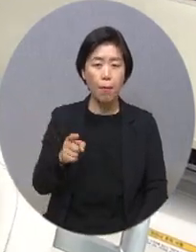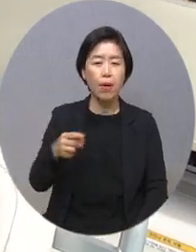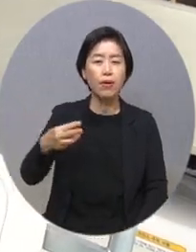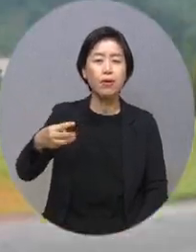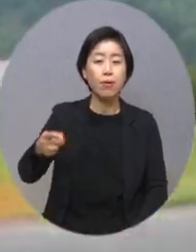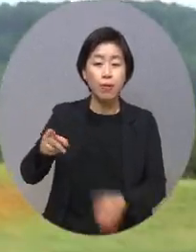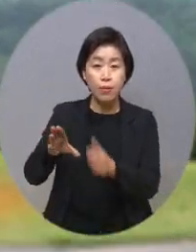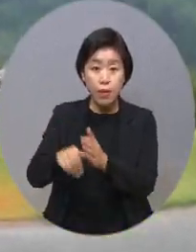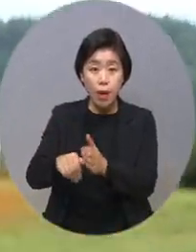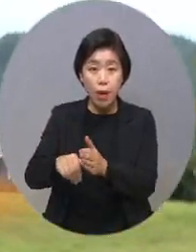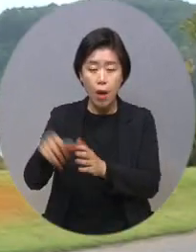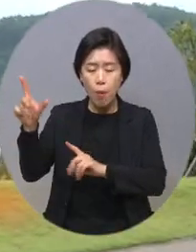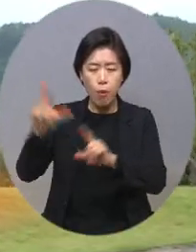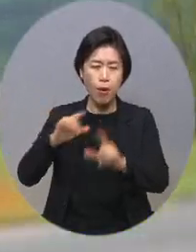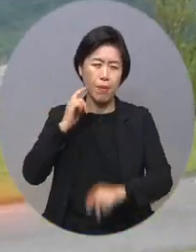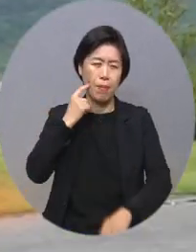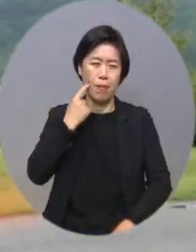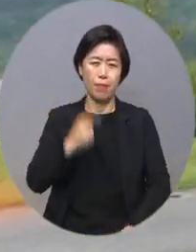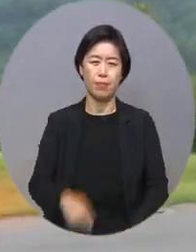같아.